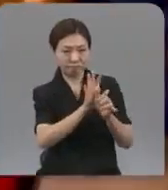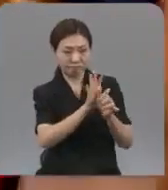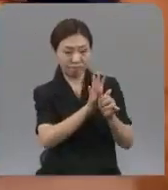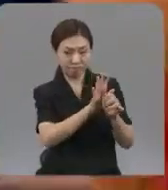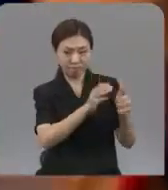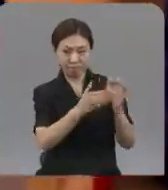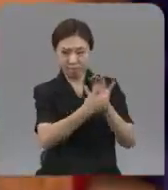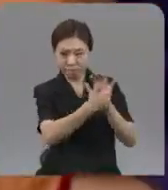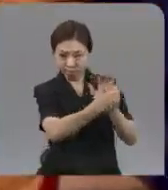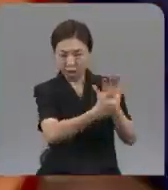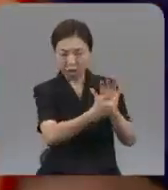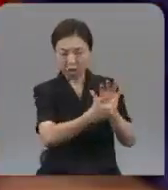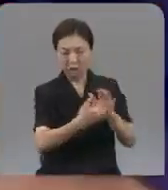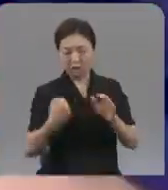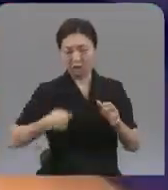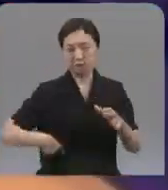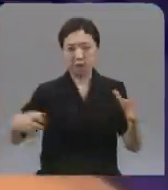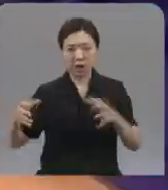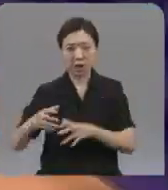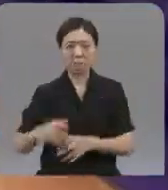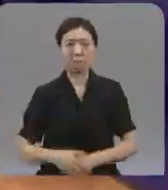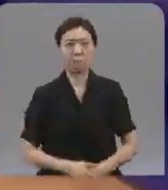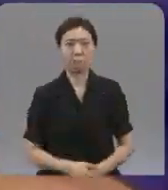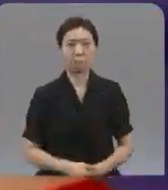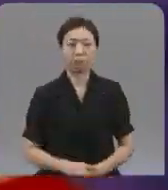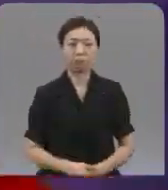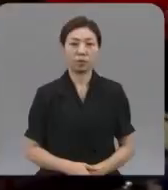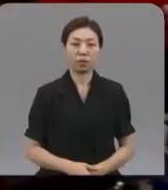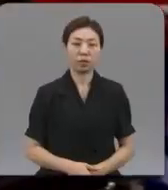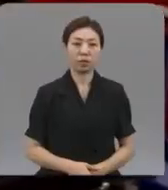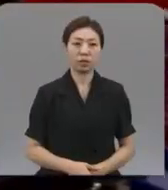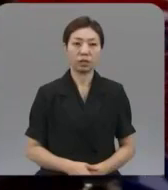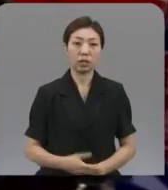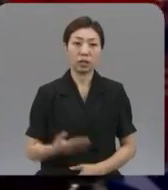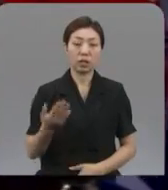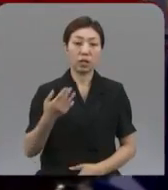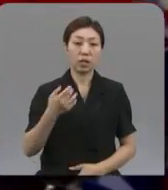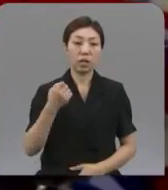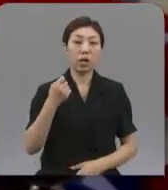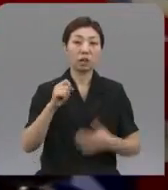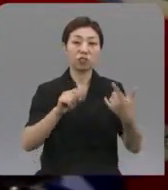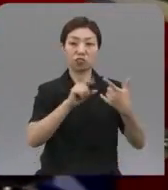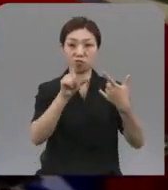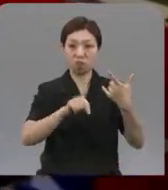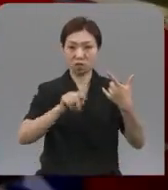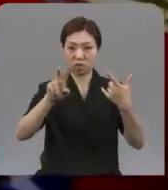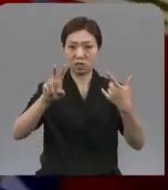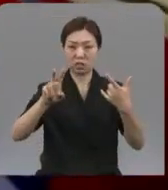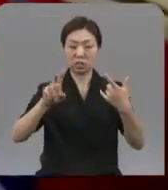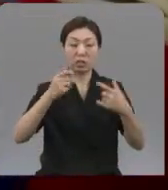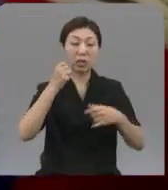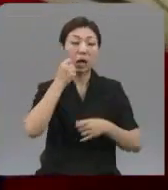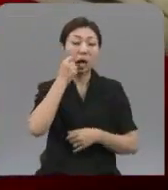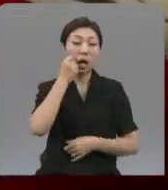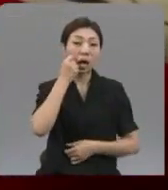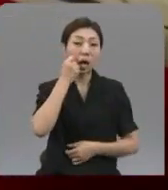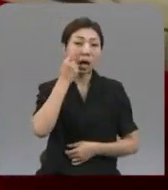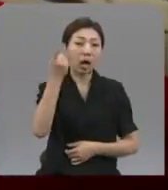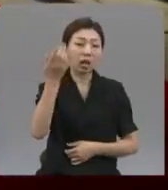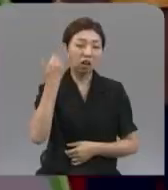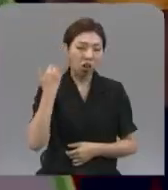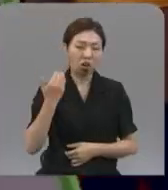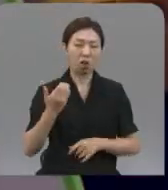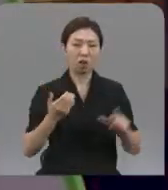示，上月停战协定签署日，北韩举行了阅兵式，北韩与俄罗斯进行武器交易的可能性加大，双方武器